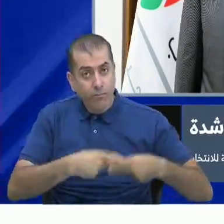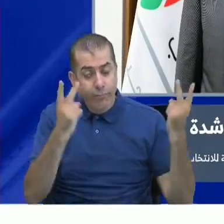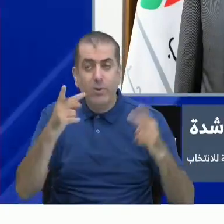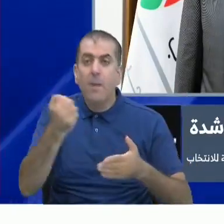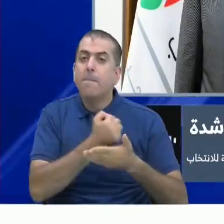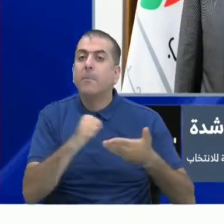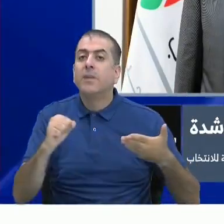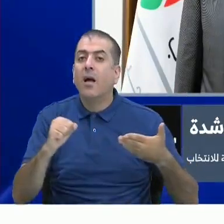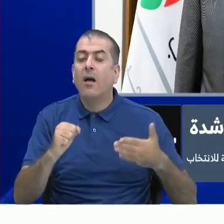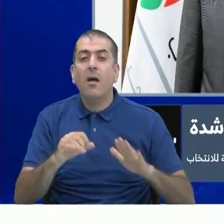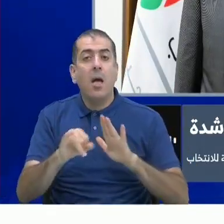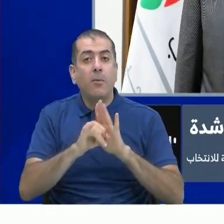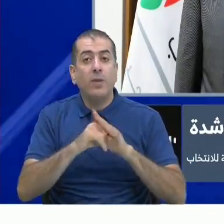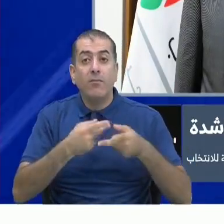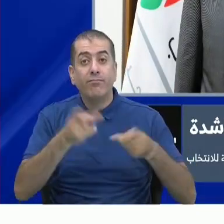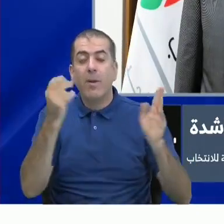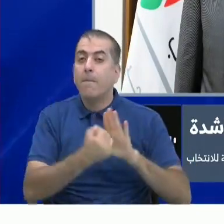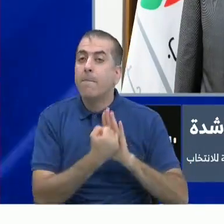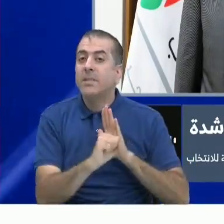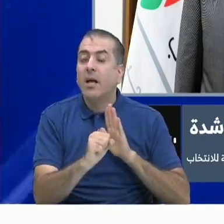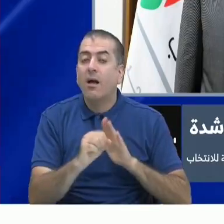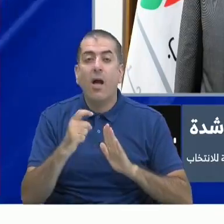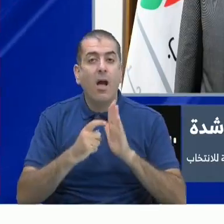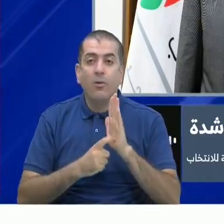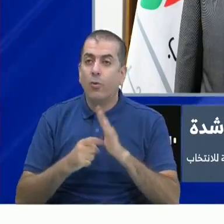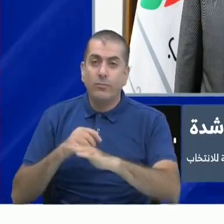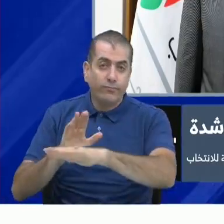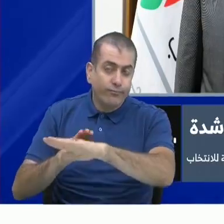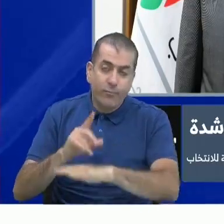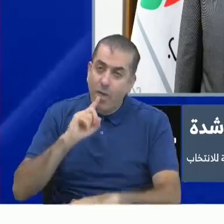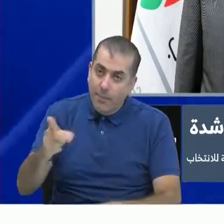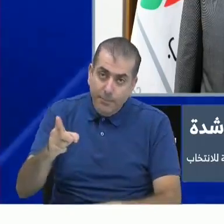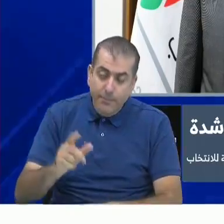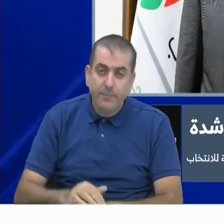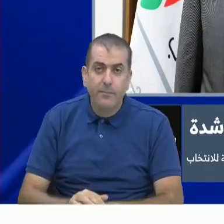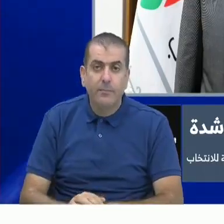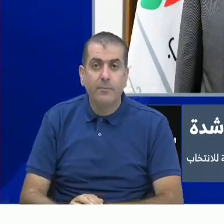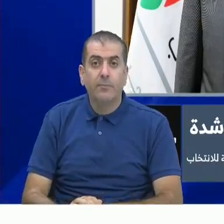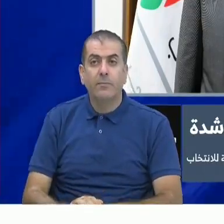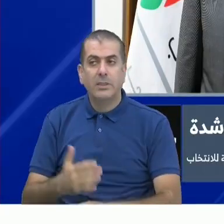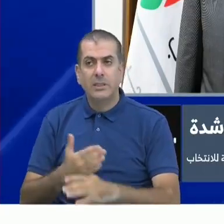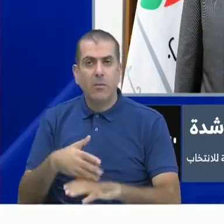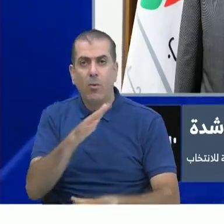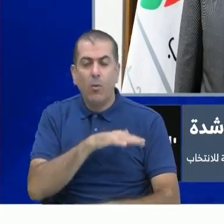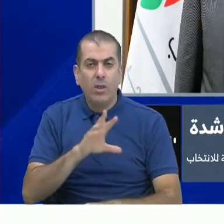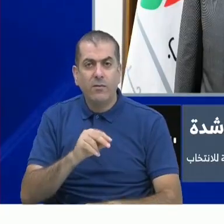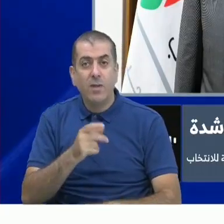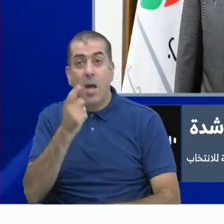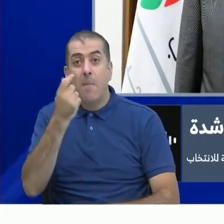الاجتماعي، أو حتى رصد أي محاولات، وهذا الأهم، للتأثير على الناخبين بالمال.